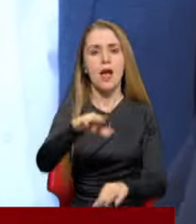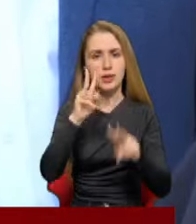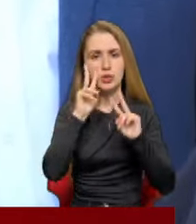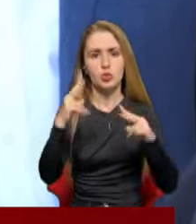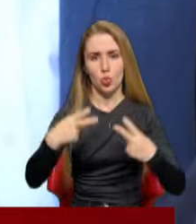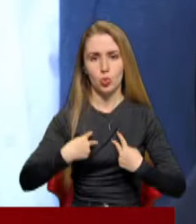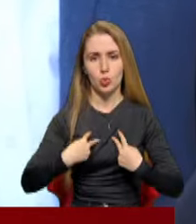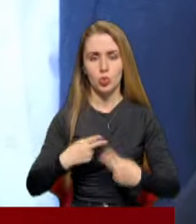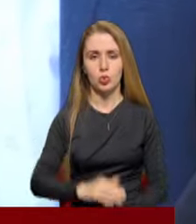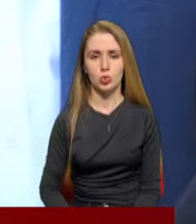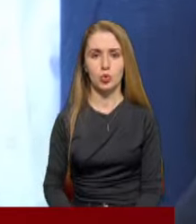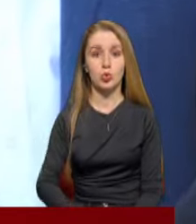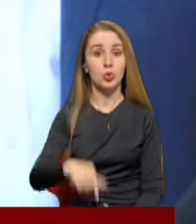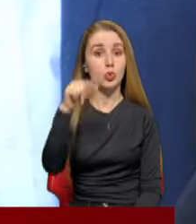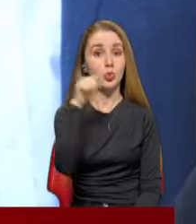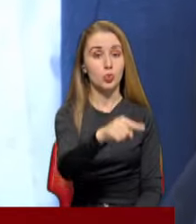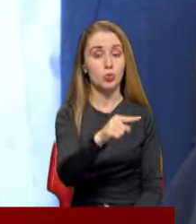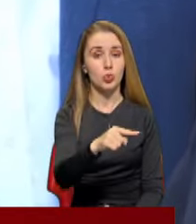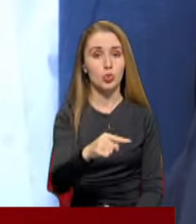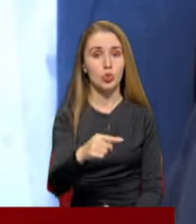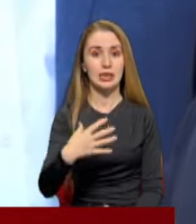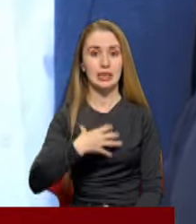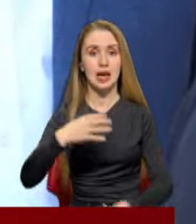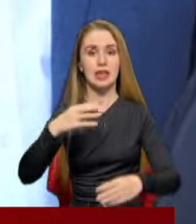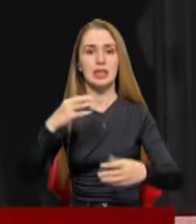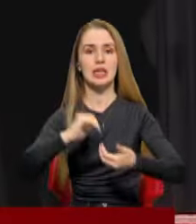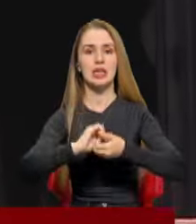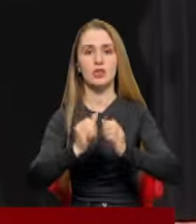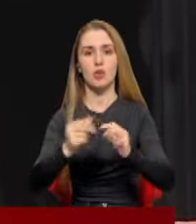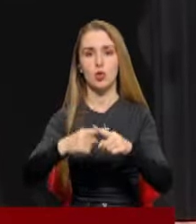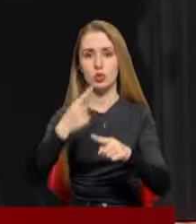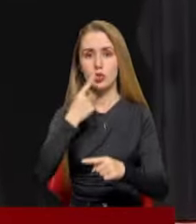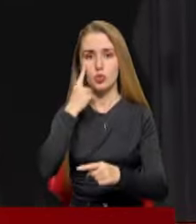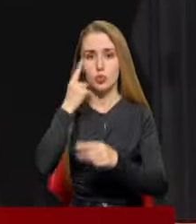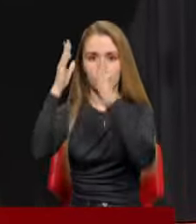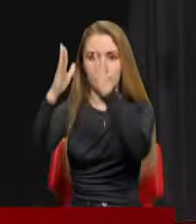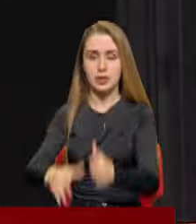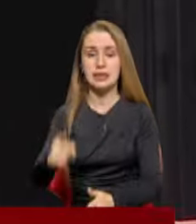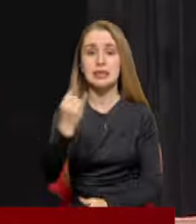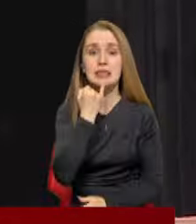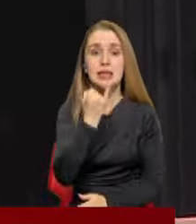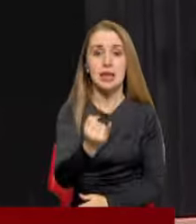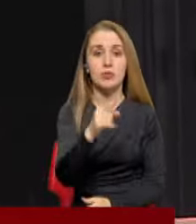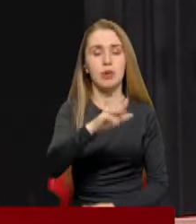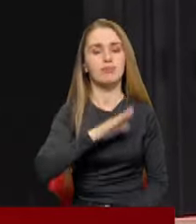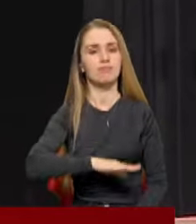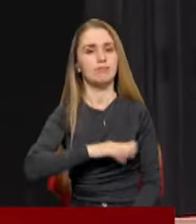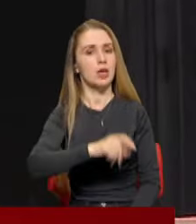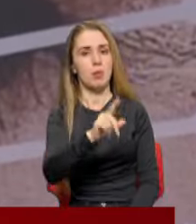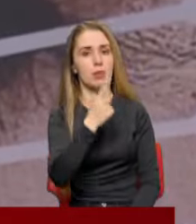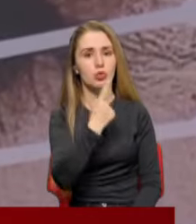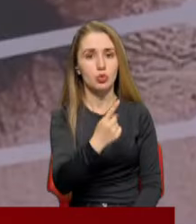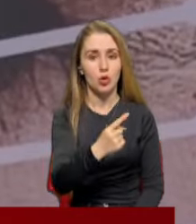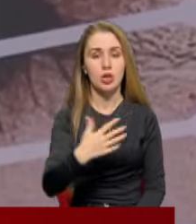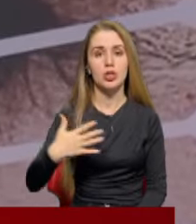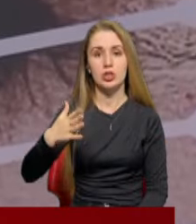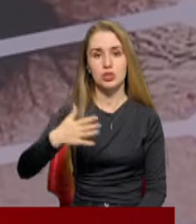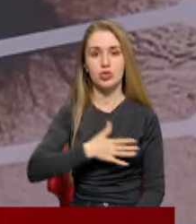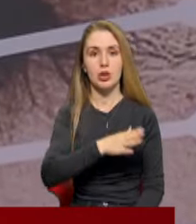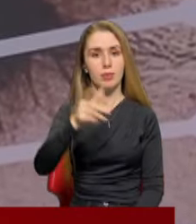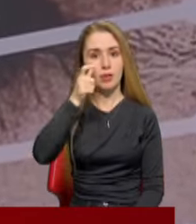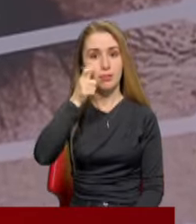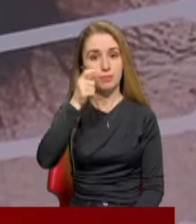önünde oldu. Herhalde bunu yine kendi ittifak ortağına söylüyor. Cumhurbaşkanı Erdoğan'ın ziyaretimizi hazmedemediler açıklamasına CHP Genel